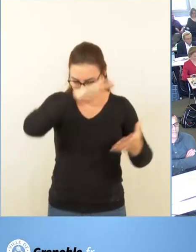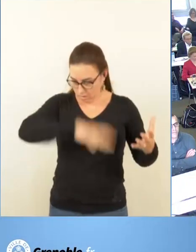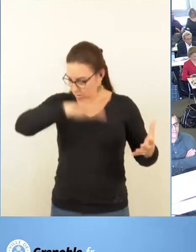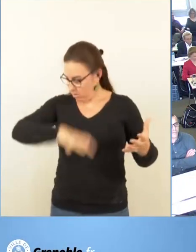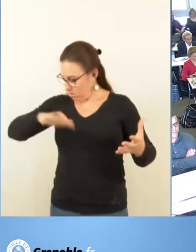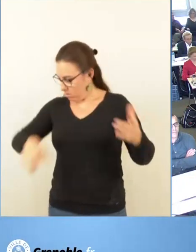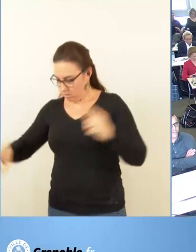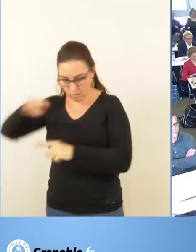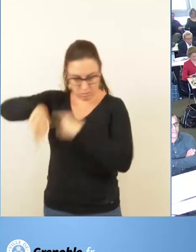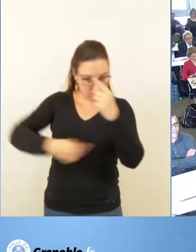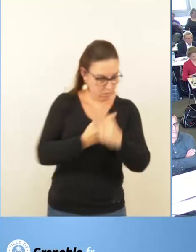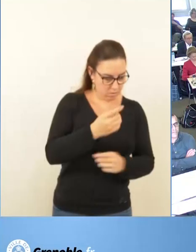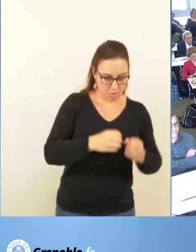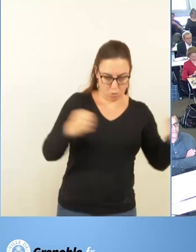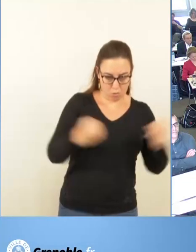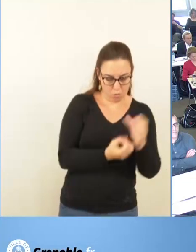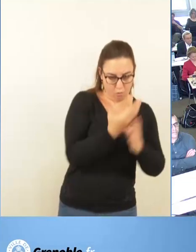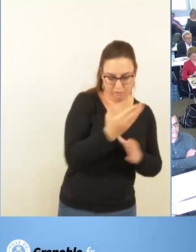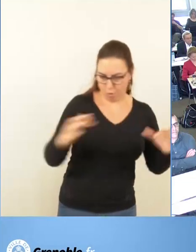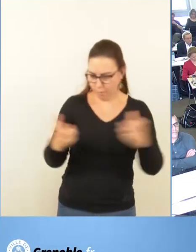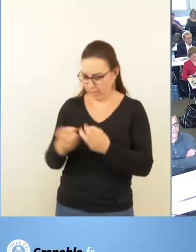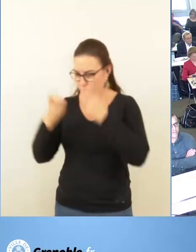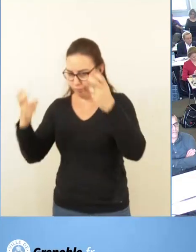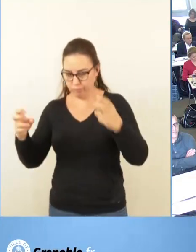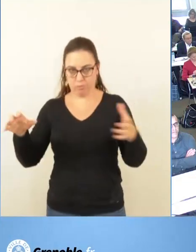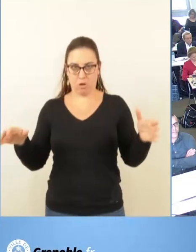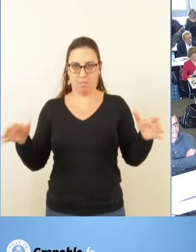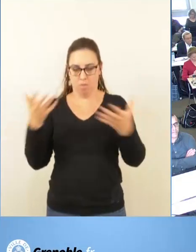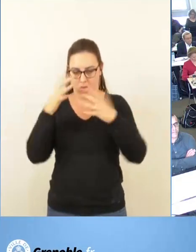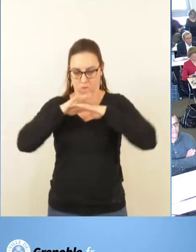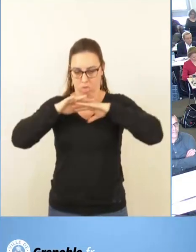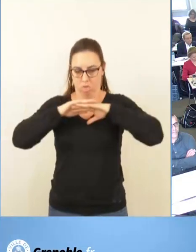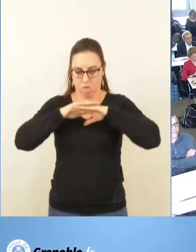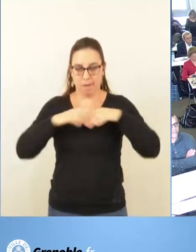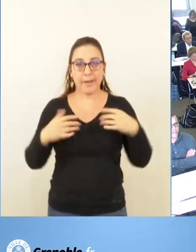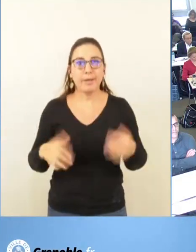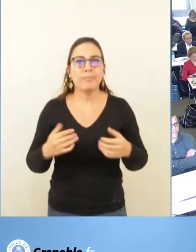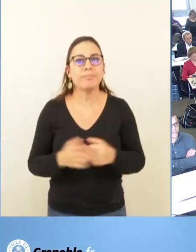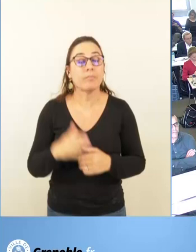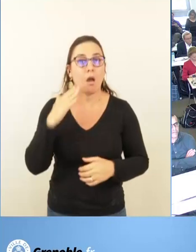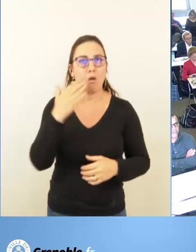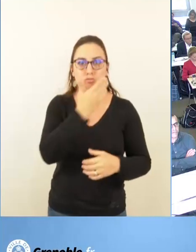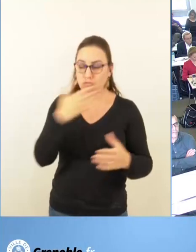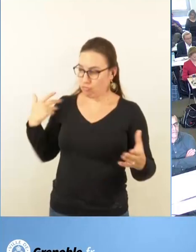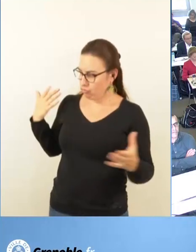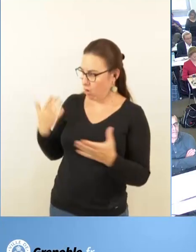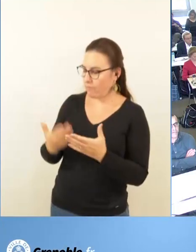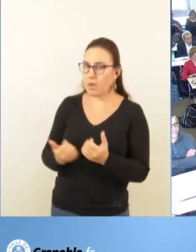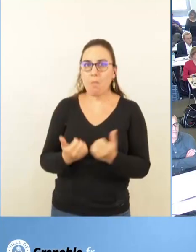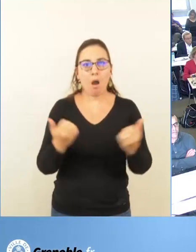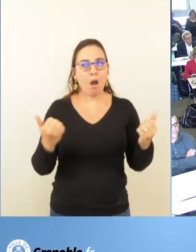entre les nouvelles gratuités et les augmentations de tarif que de chemin parcourus depuis janvier dernier rappelez-vous